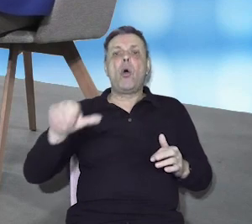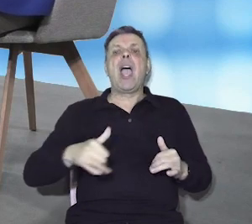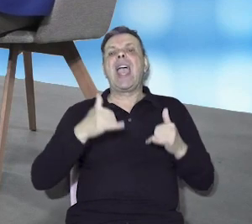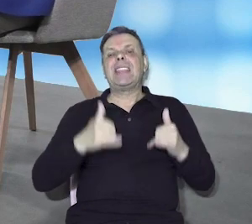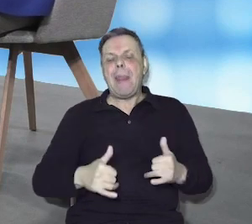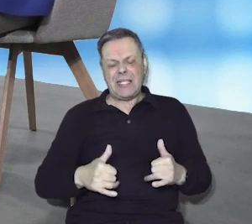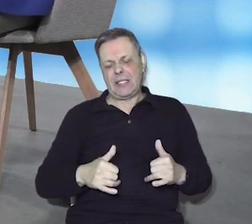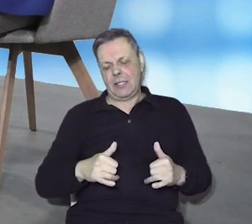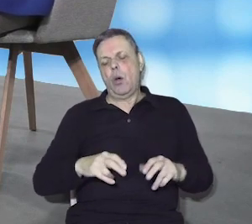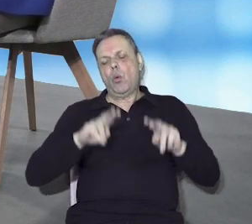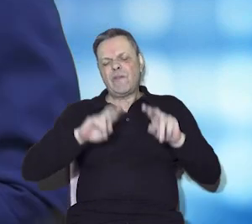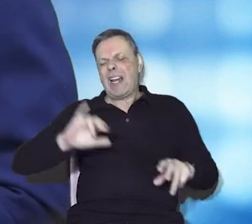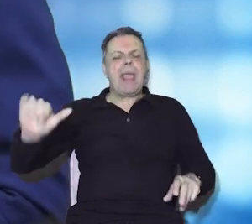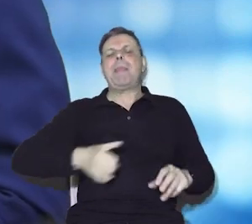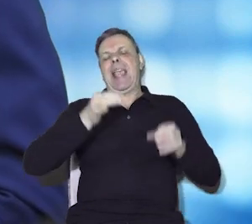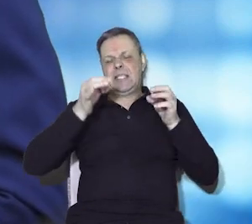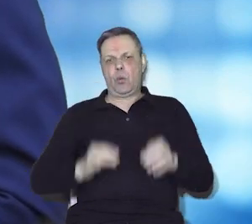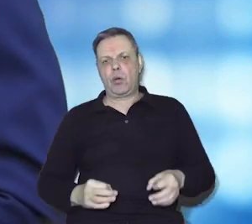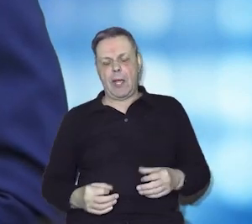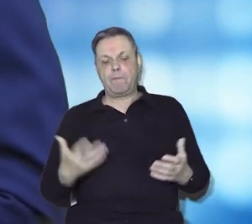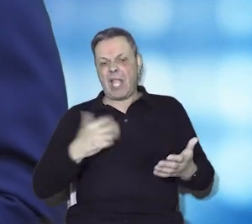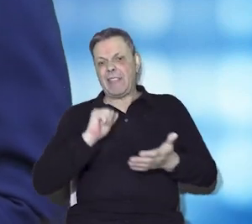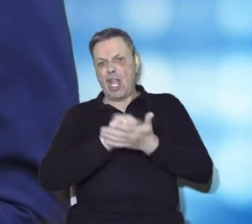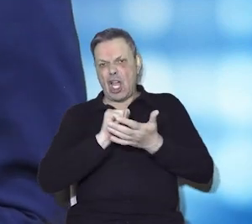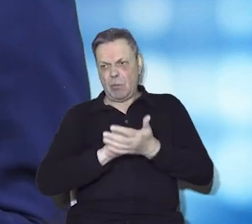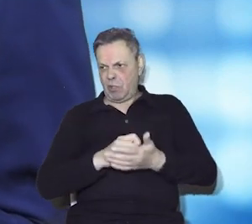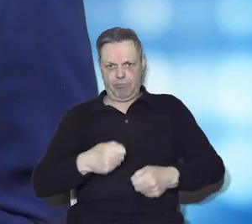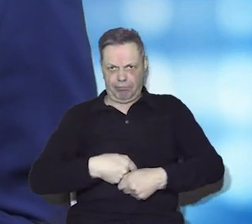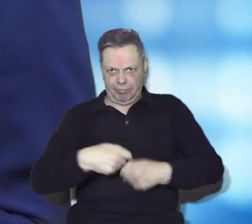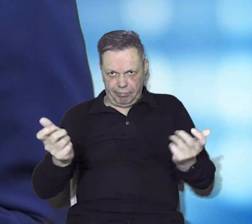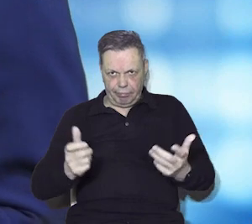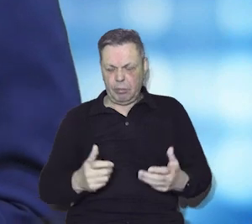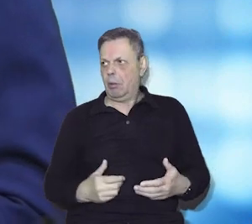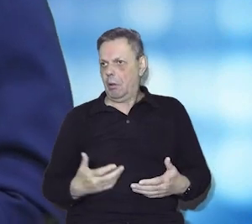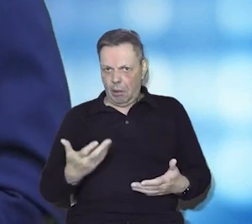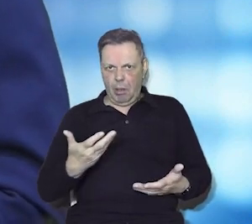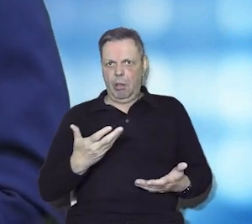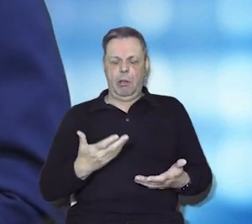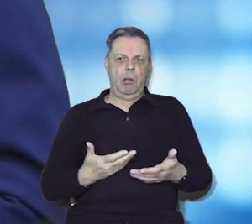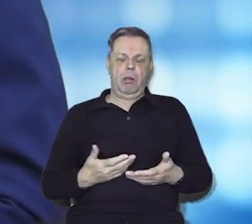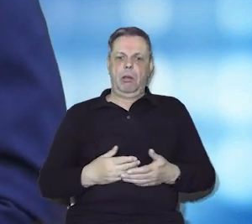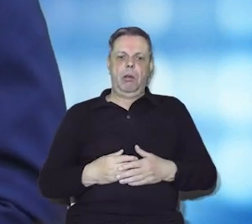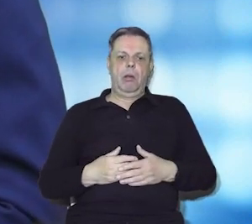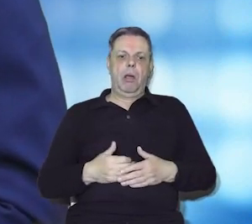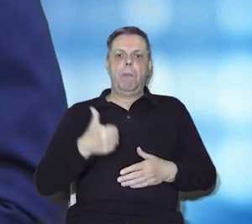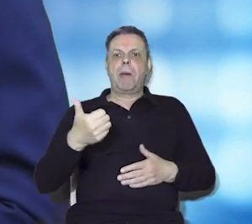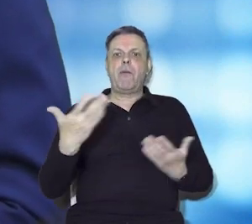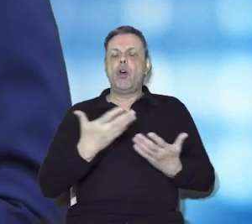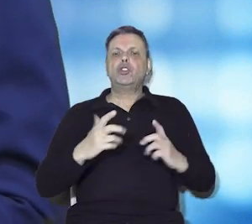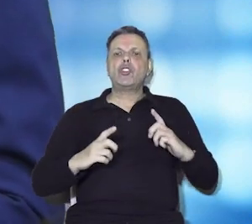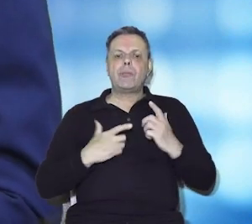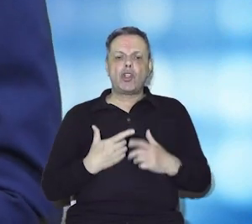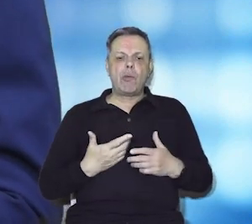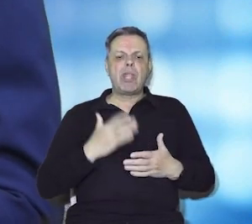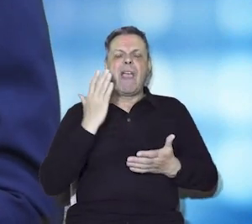najsigurnija. I kada je časopis izašao, a pretplatnici dobivaju dan ranije, prvo što sam doživio da je